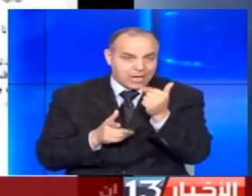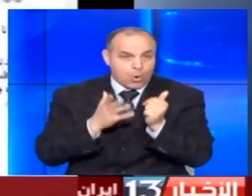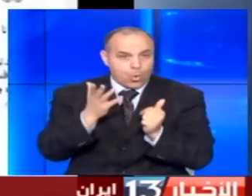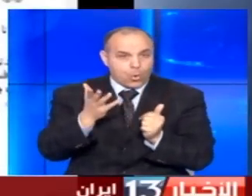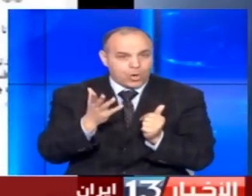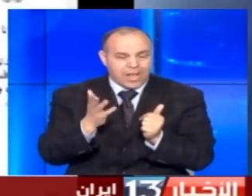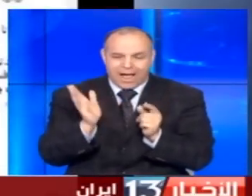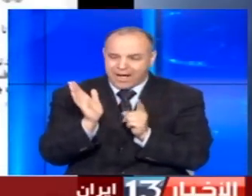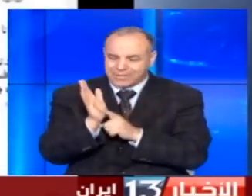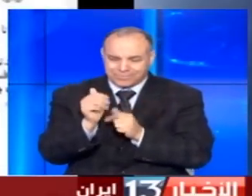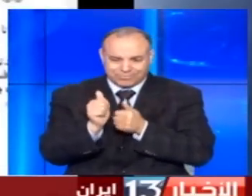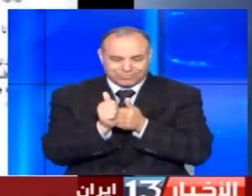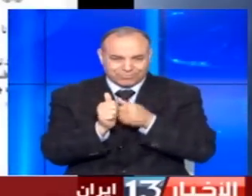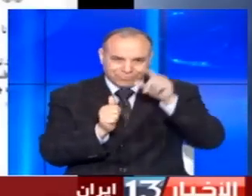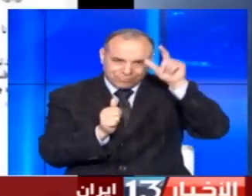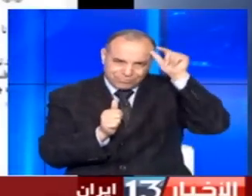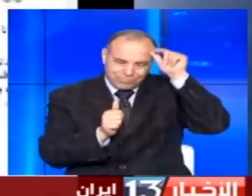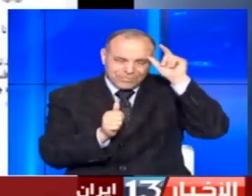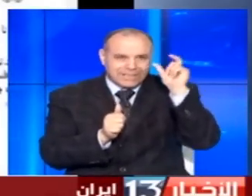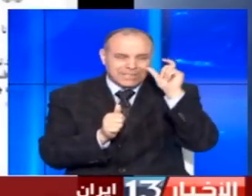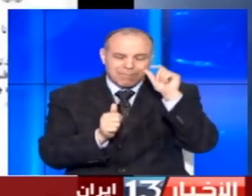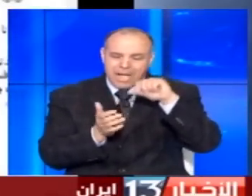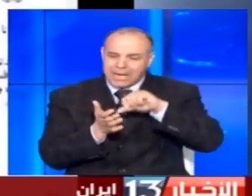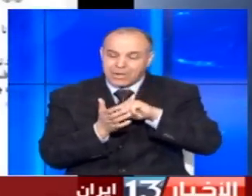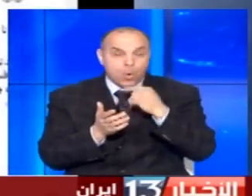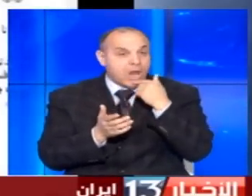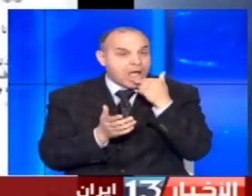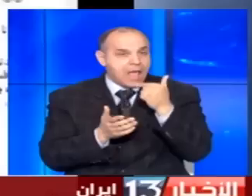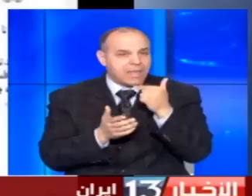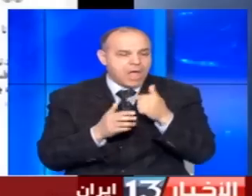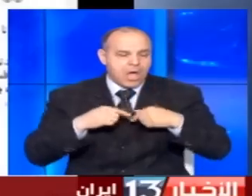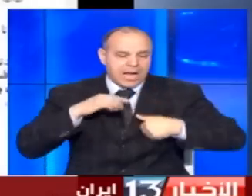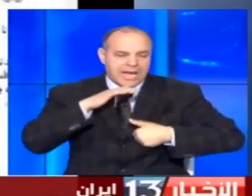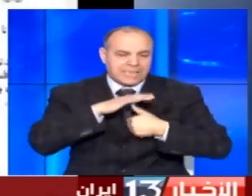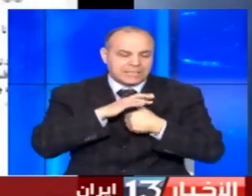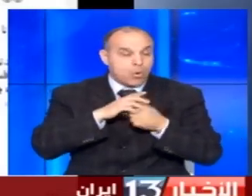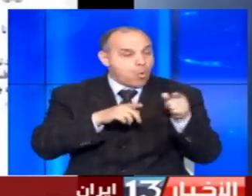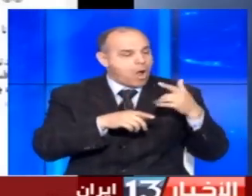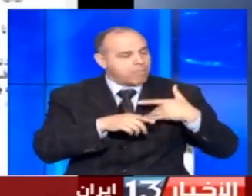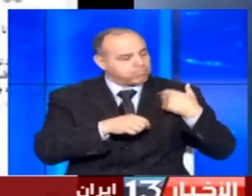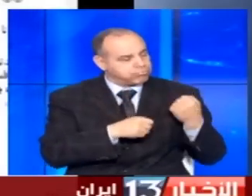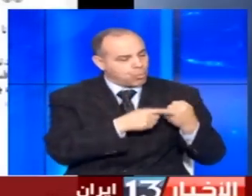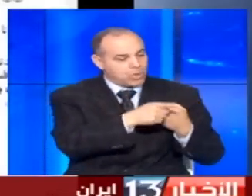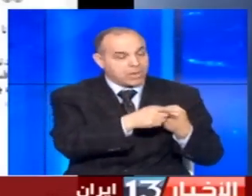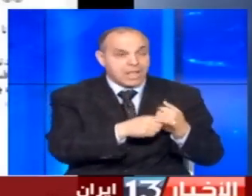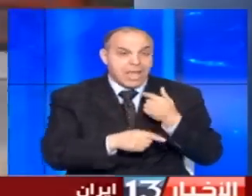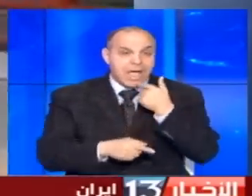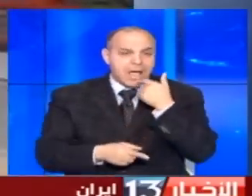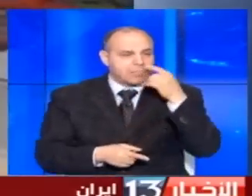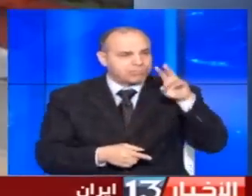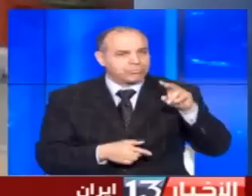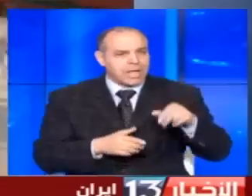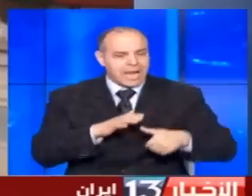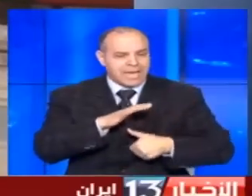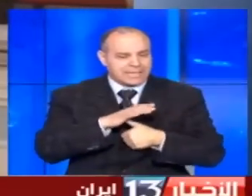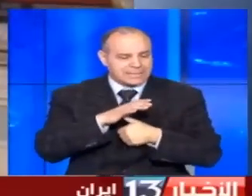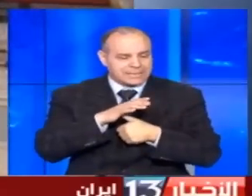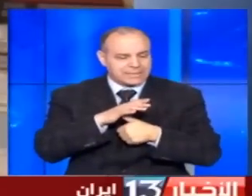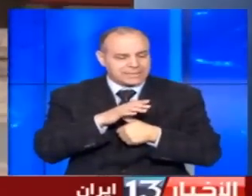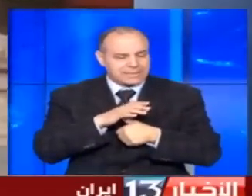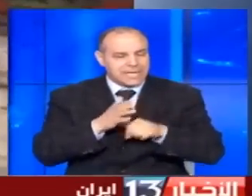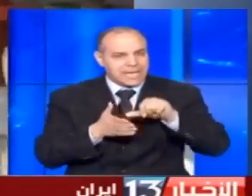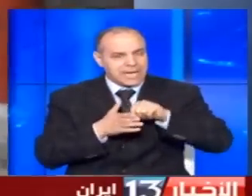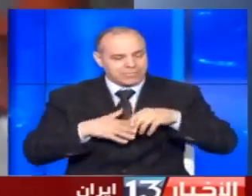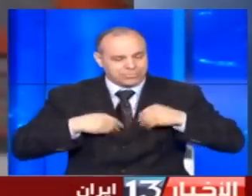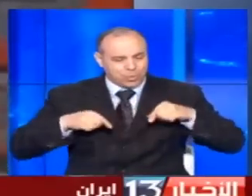تتنافى مع مصالح الجمهوريه الاسلاميه واصفا ظريف بالامين والشجاع ويعتبر رفض الرئيس الايراني لاستقاله